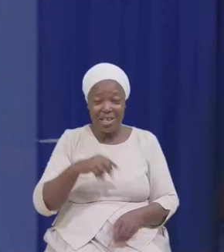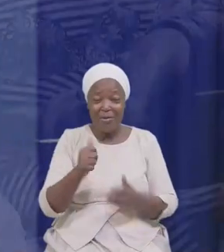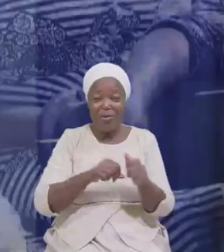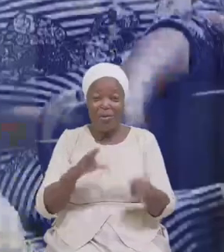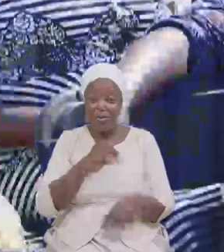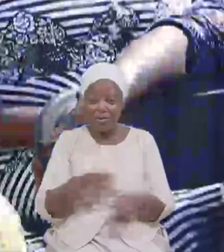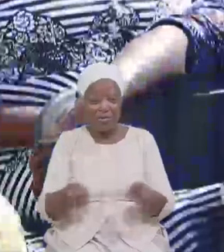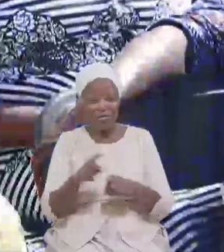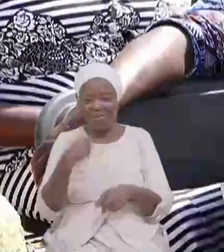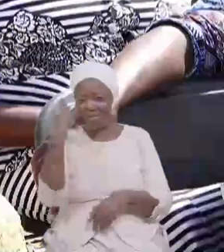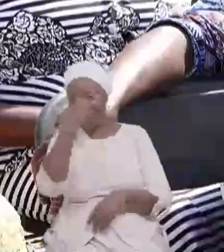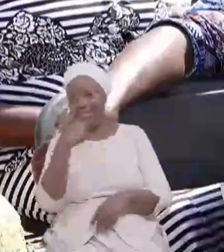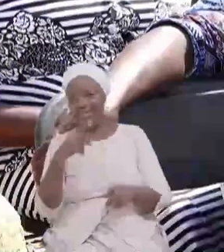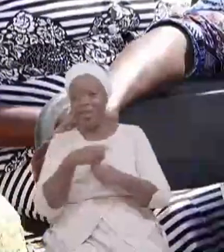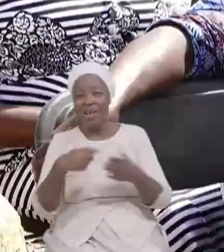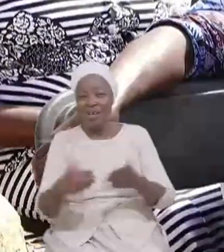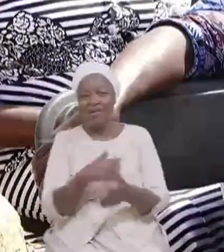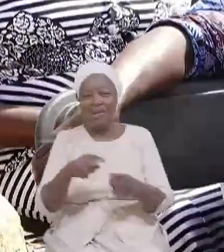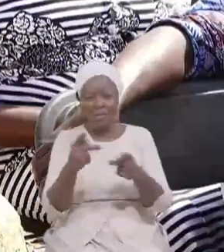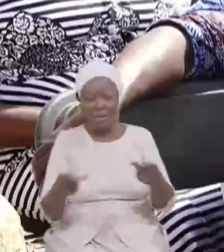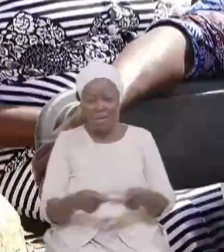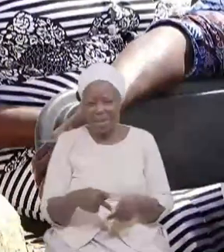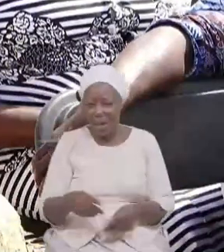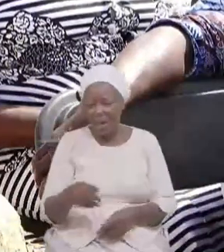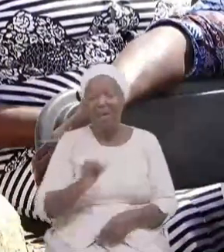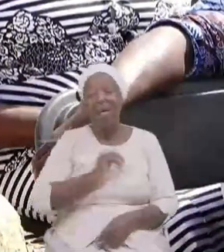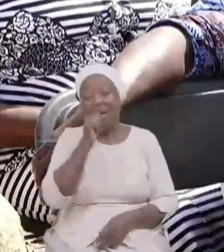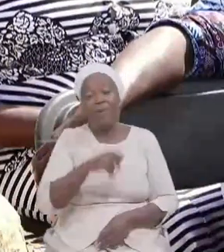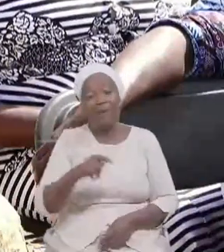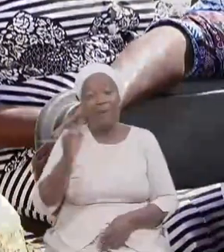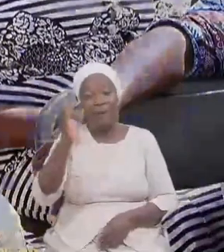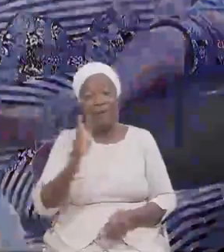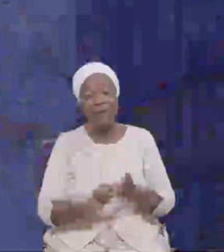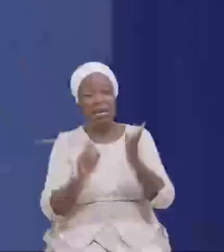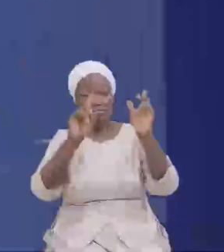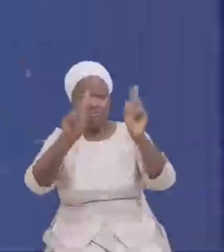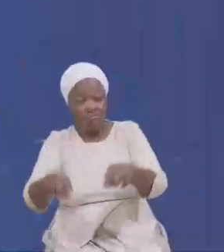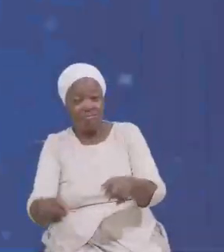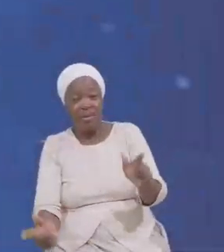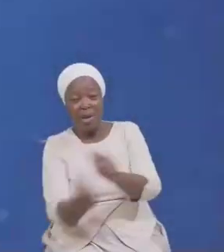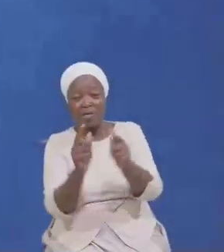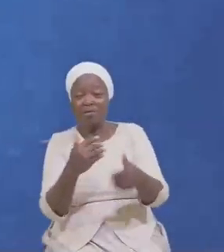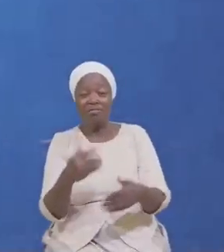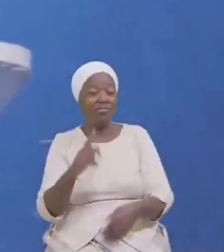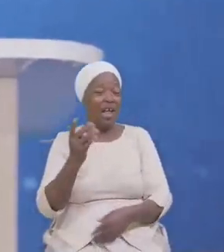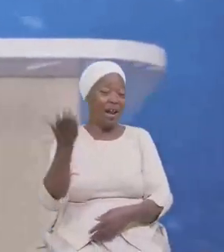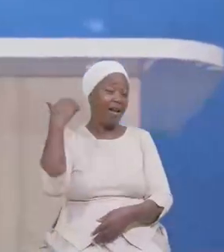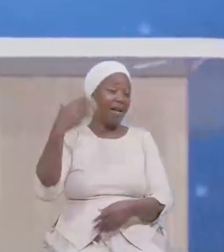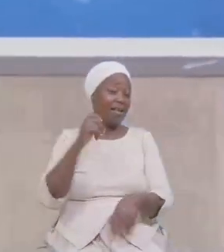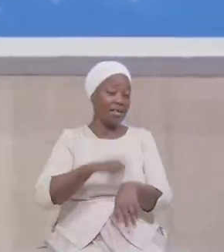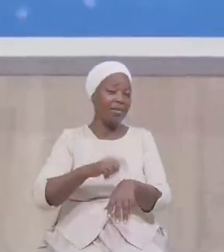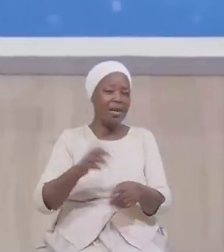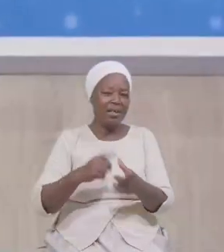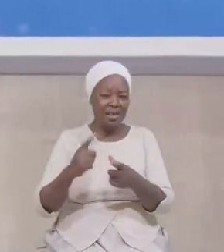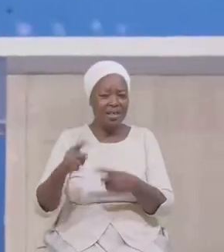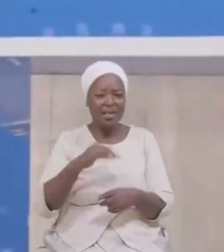Il a dit, je suis le pasteur qui était venu me voir l'année dernière et qui m'a dit de prier pour moi pour que je prenne notre femme. Et tu as